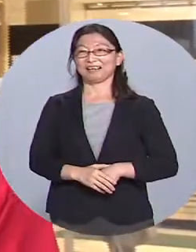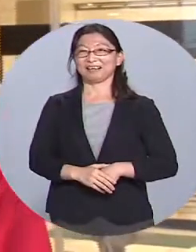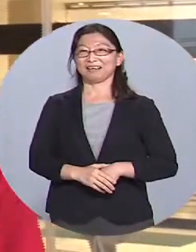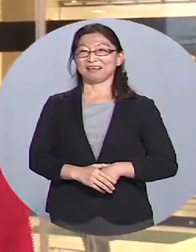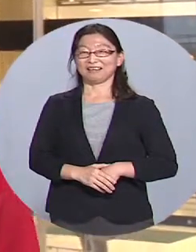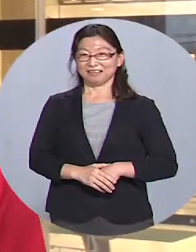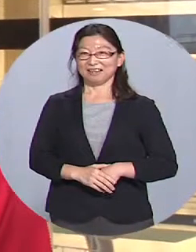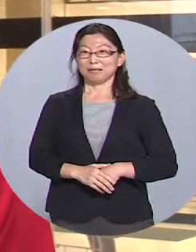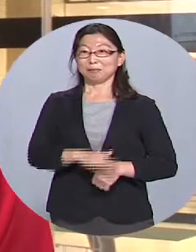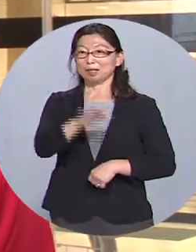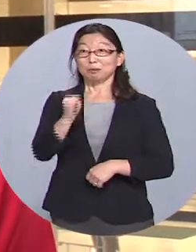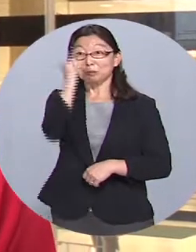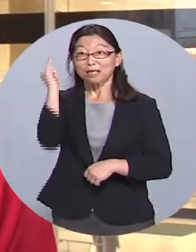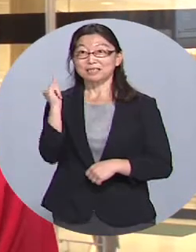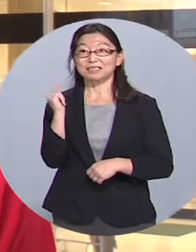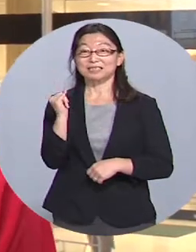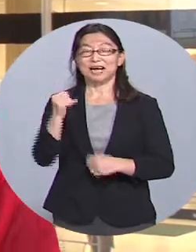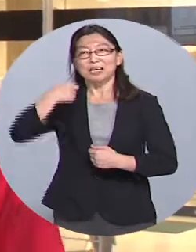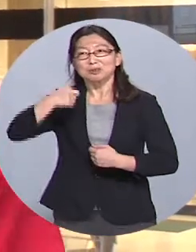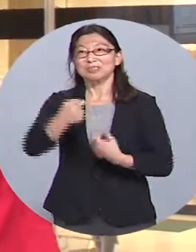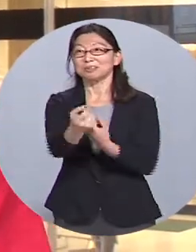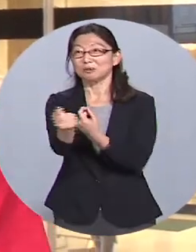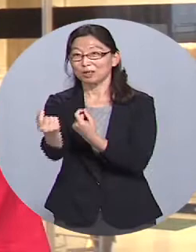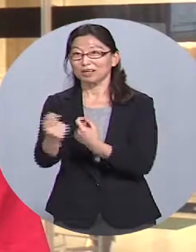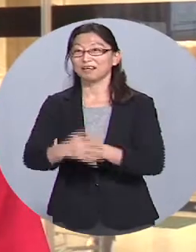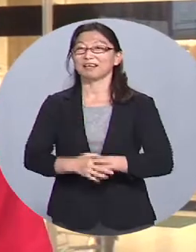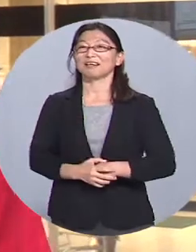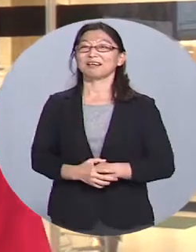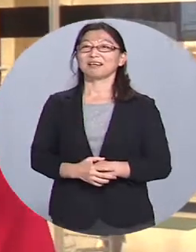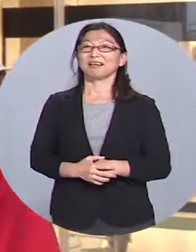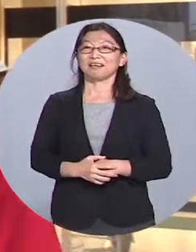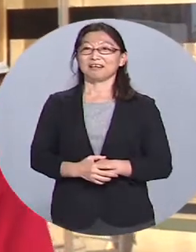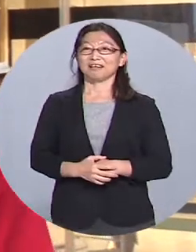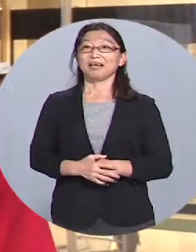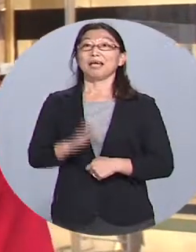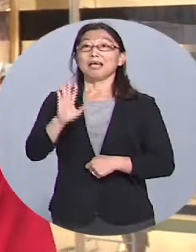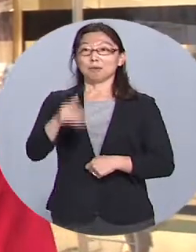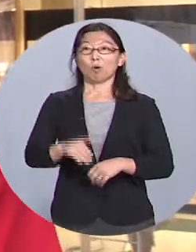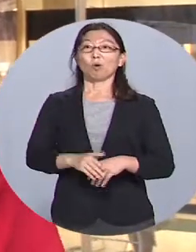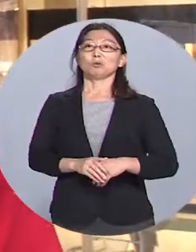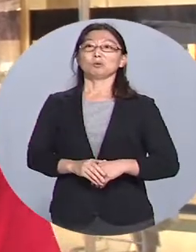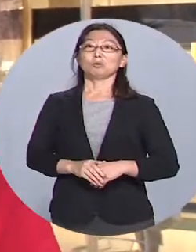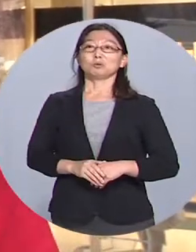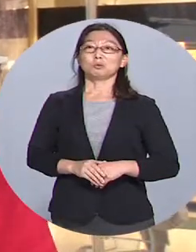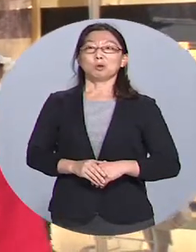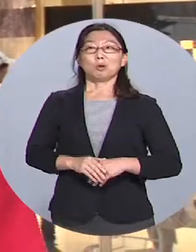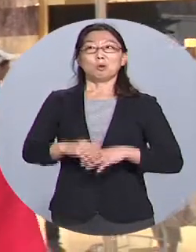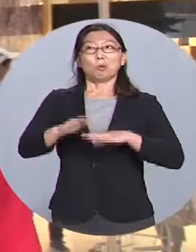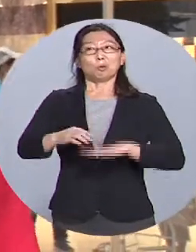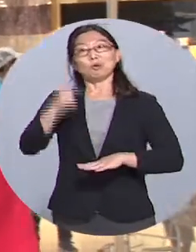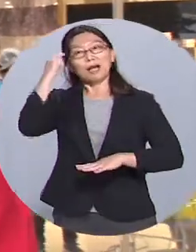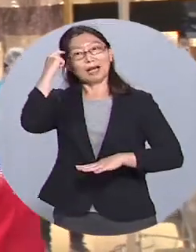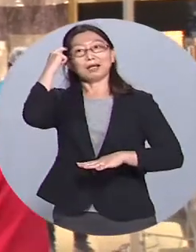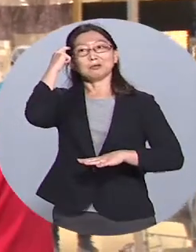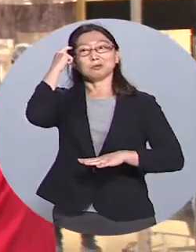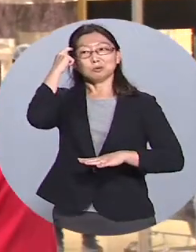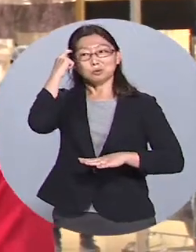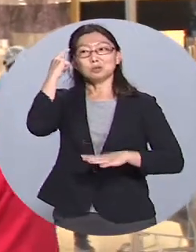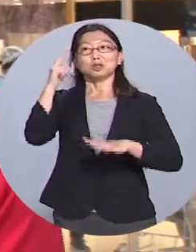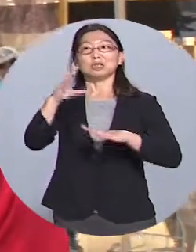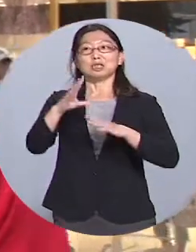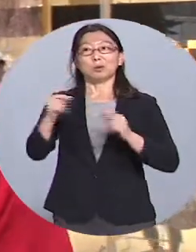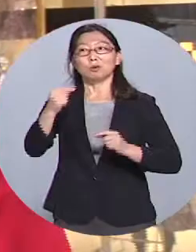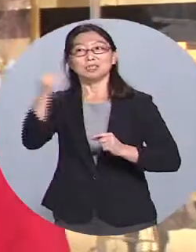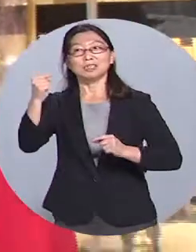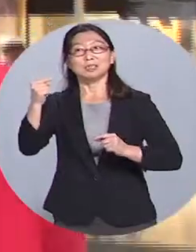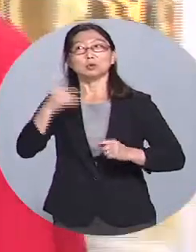市といえば暑いというイメージあるとは思うんですけども、ただですね熊谷、私が思うに日本一涼しい街道というのがあ